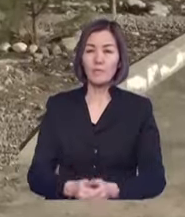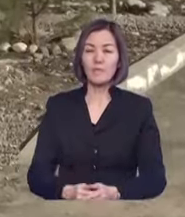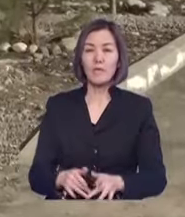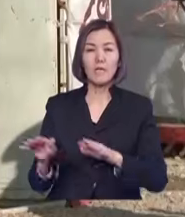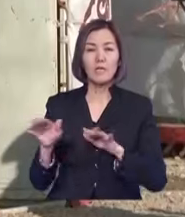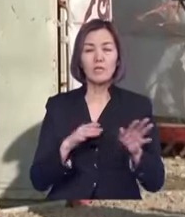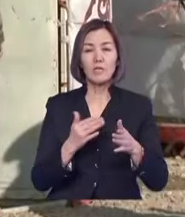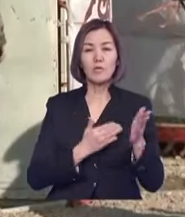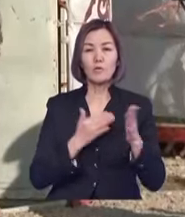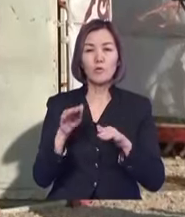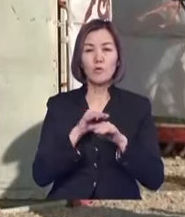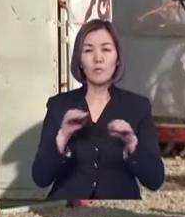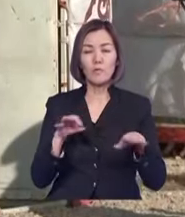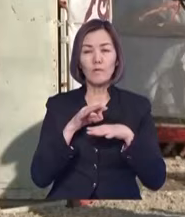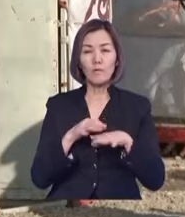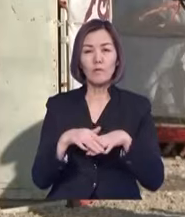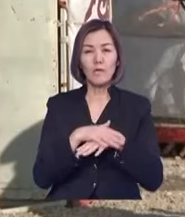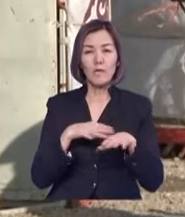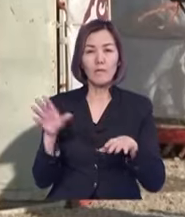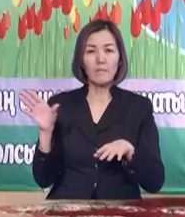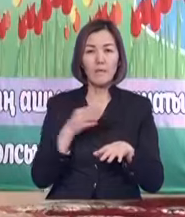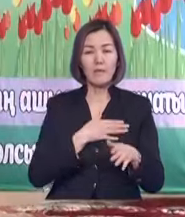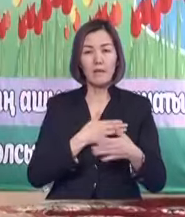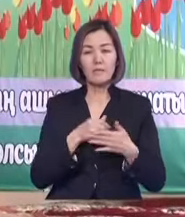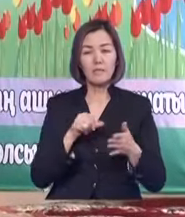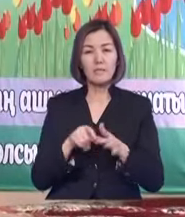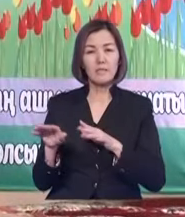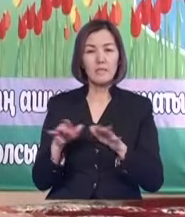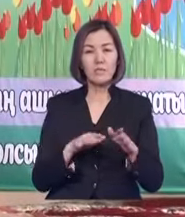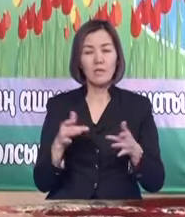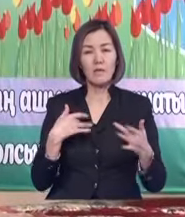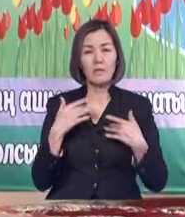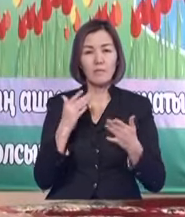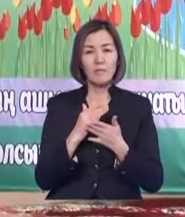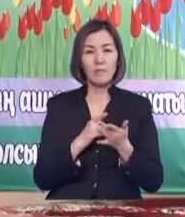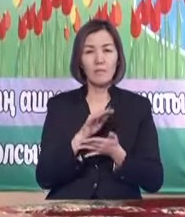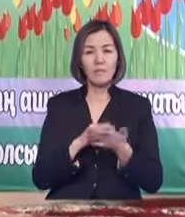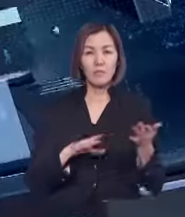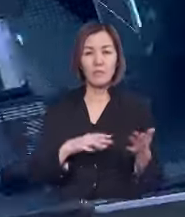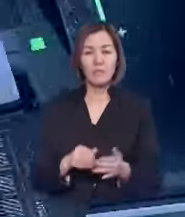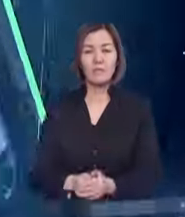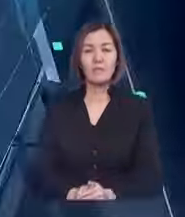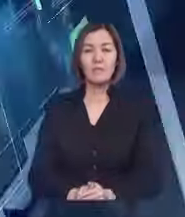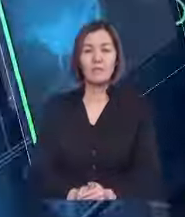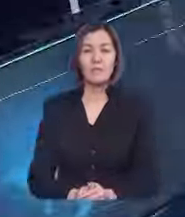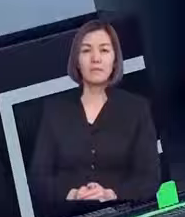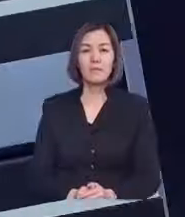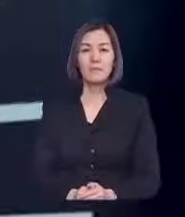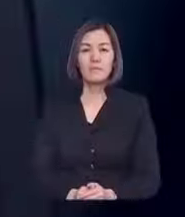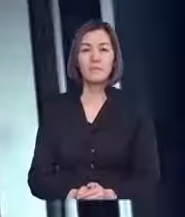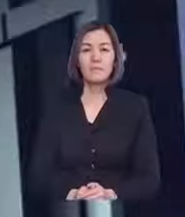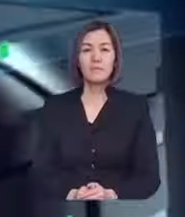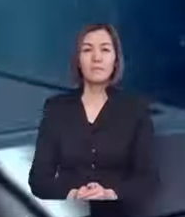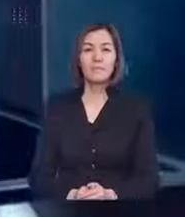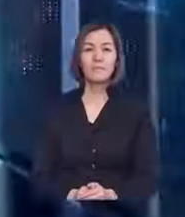жоғары деңгейде өтті. Аудан тұрғындары бір ауыздан атсалысты. Іс-шара концерттік бағдарламамен жалғасты. Аяулым Жүрсінқызы,